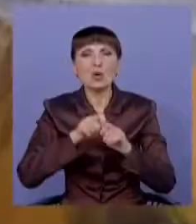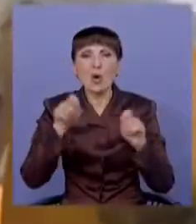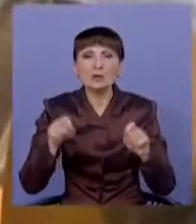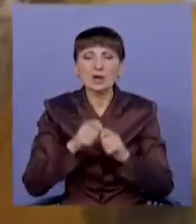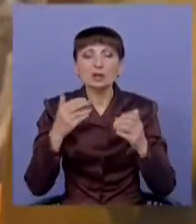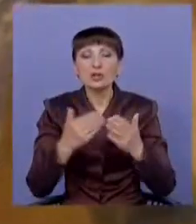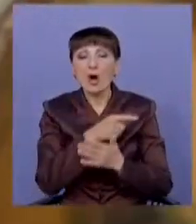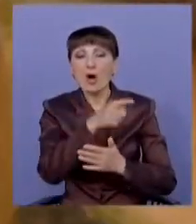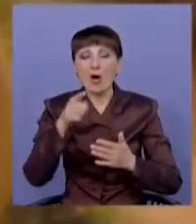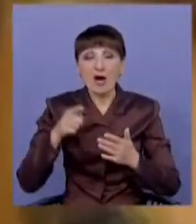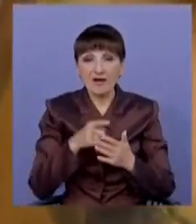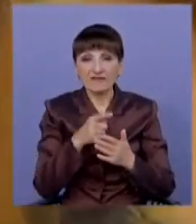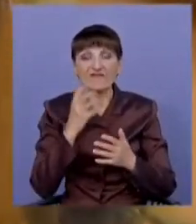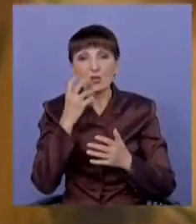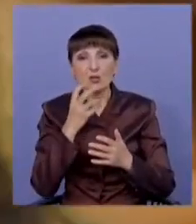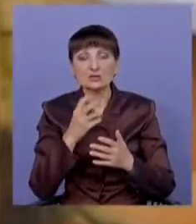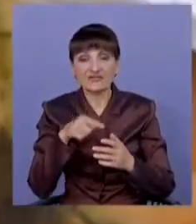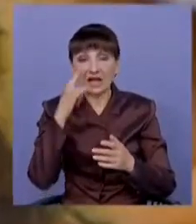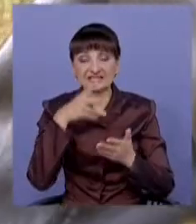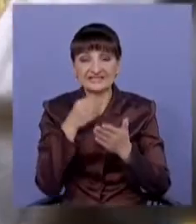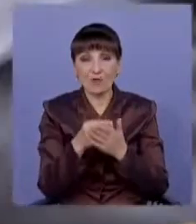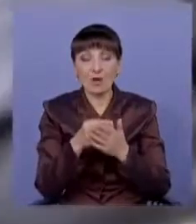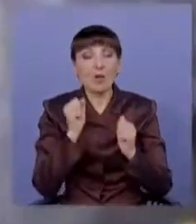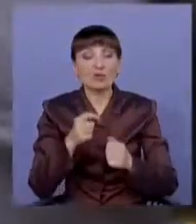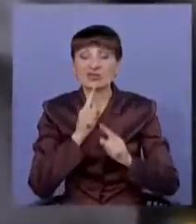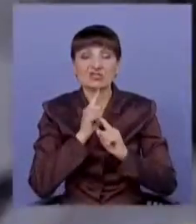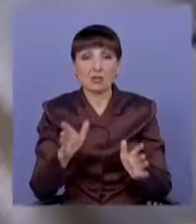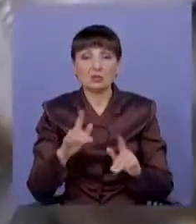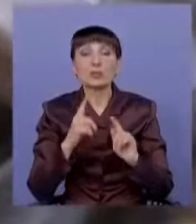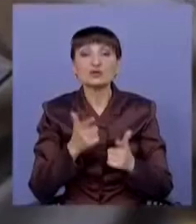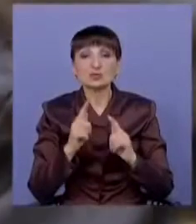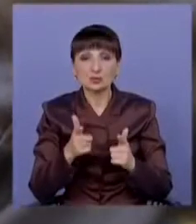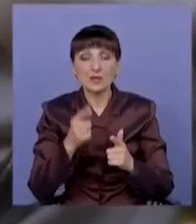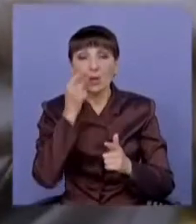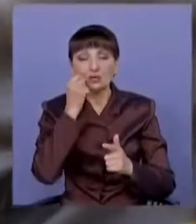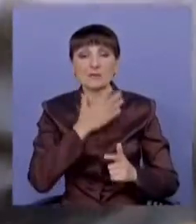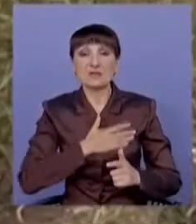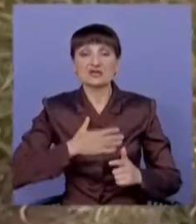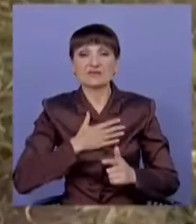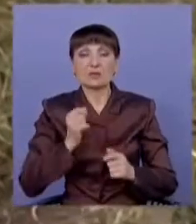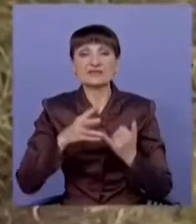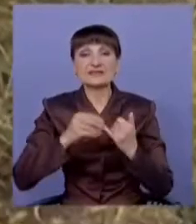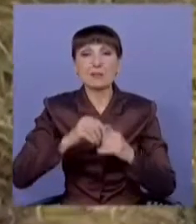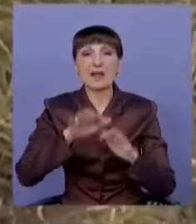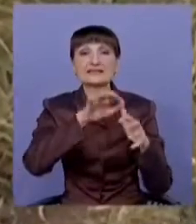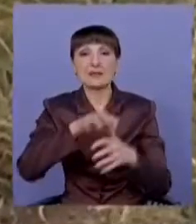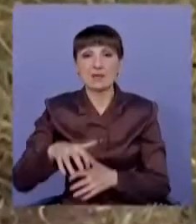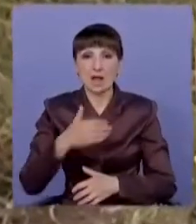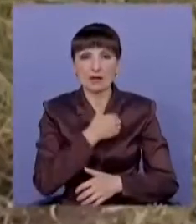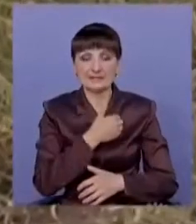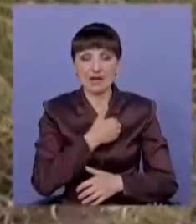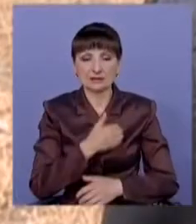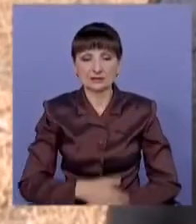новых культур и экзотических фруктов «Made in Казахстан» может не стать. Дело в том, говорит садовод, что у него отбирают земельный участок.